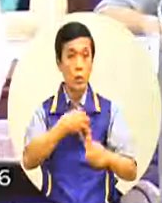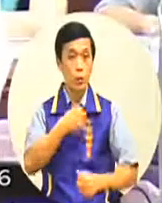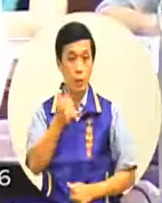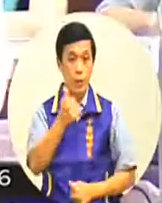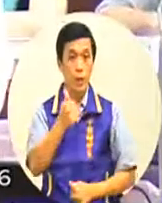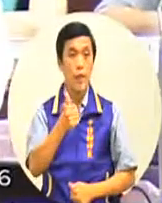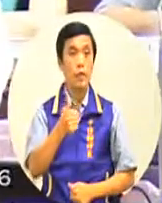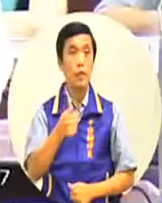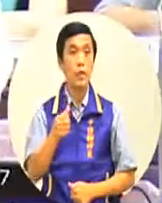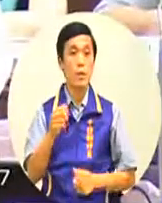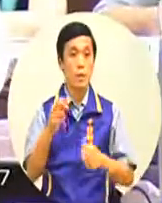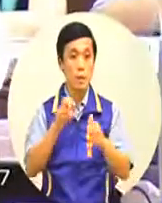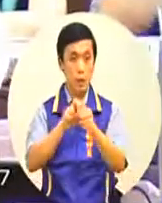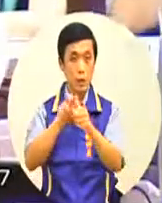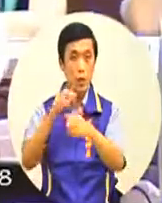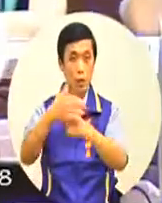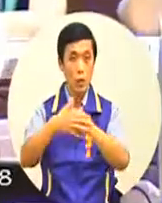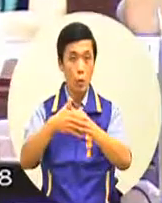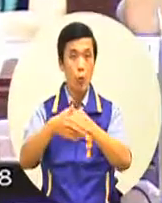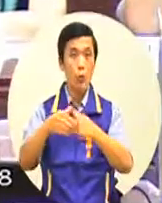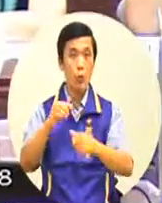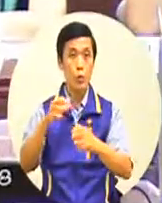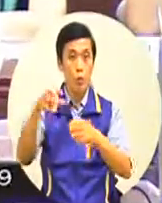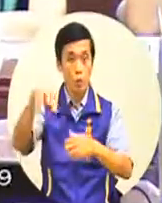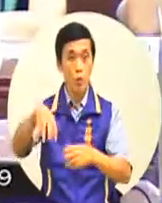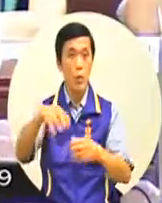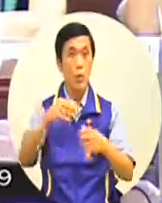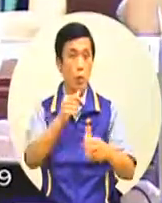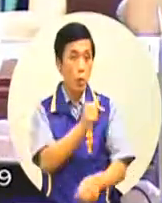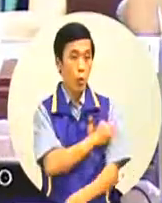我们养护机构跟护理机构，